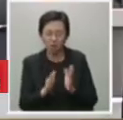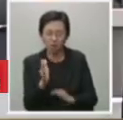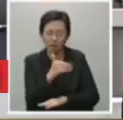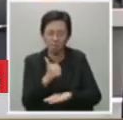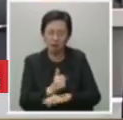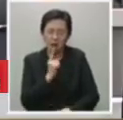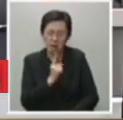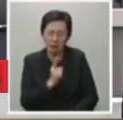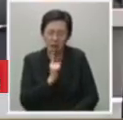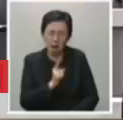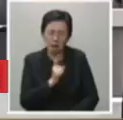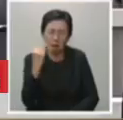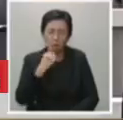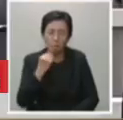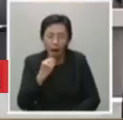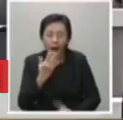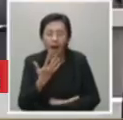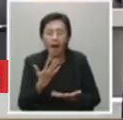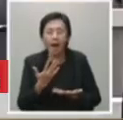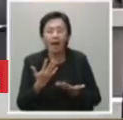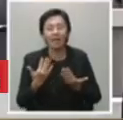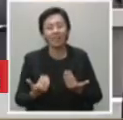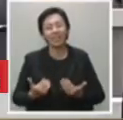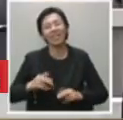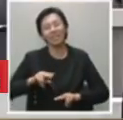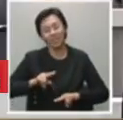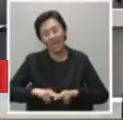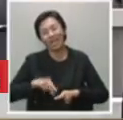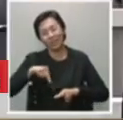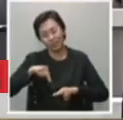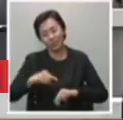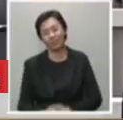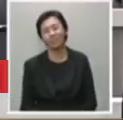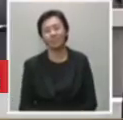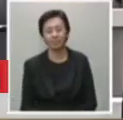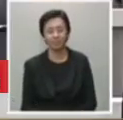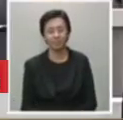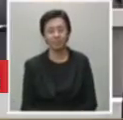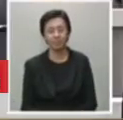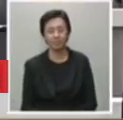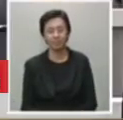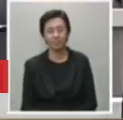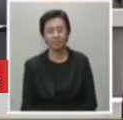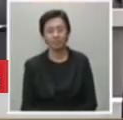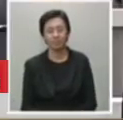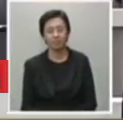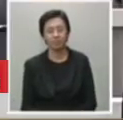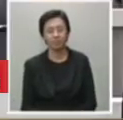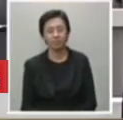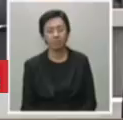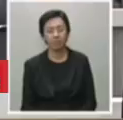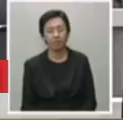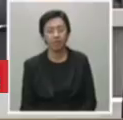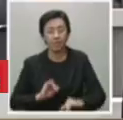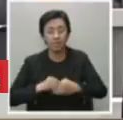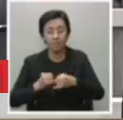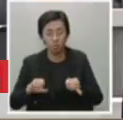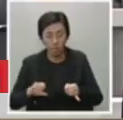ำสุดท้ายท่านก็นั่งอยู่บนบัลลังก์แห่งนี้ครับท่านประธานเคยเดินสวนจตุจักรไห